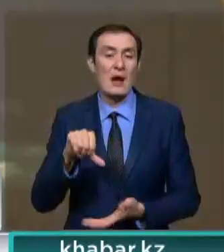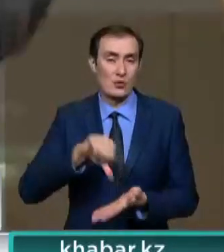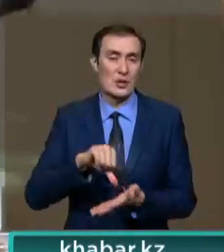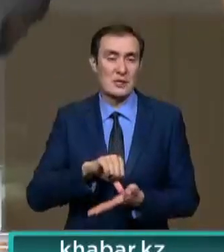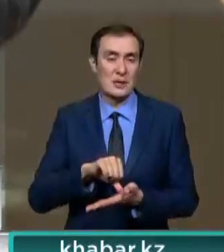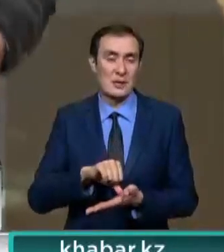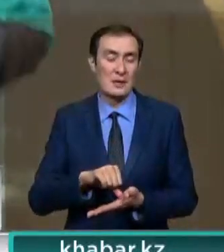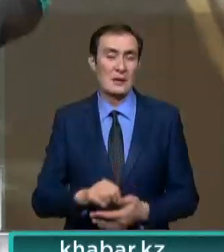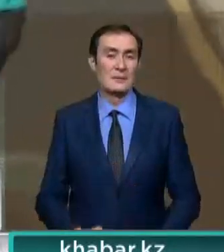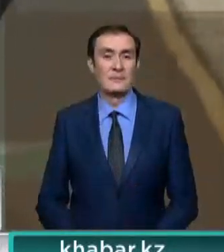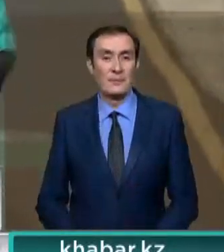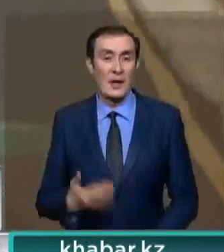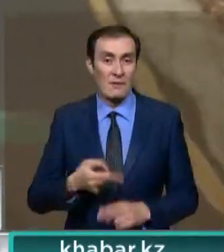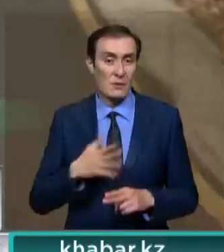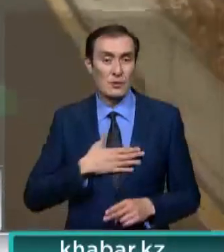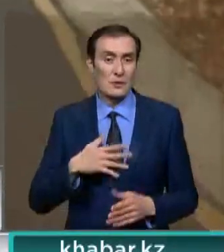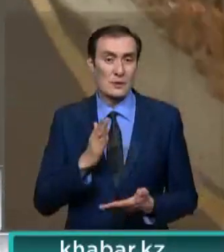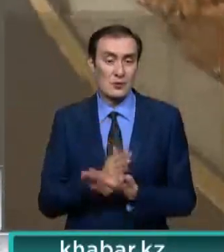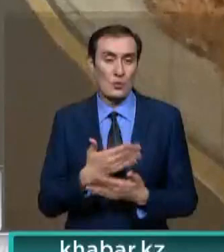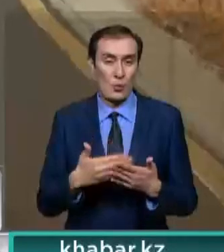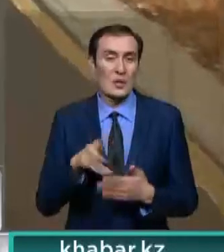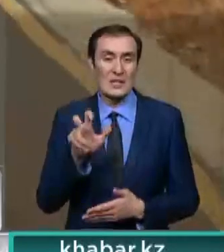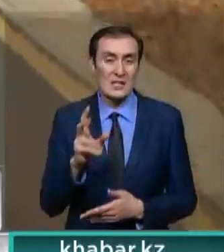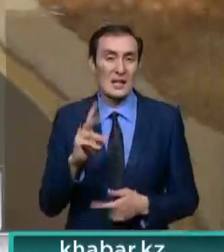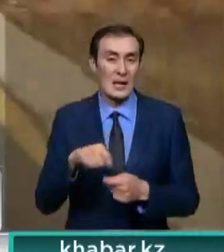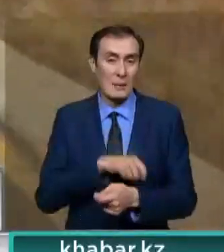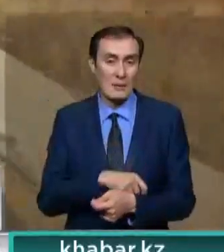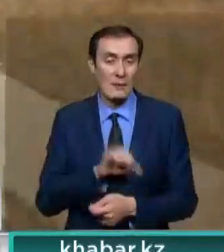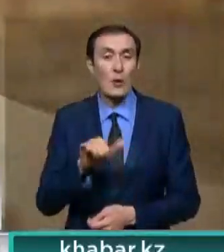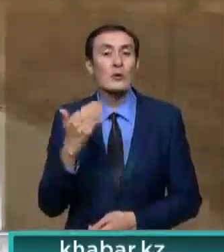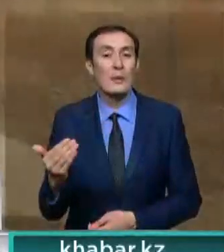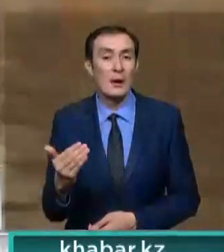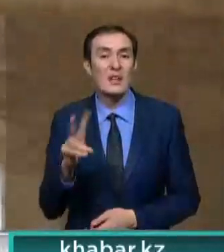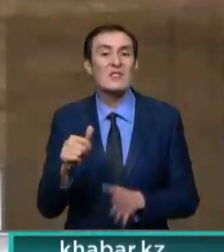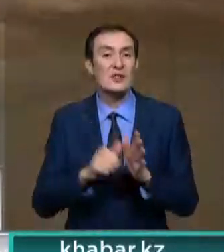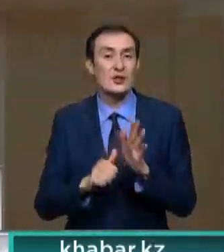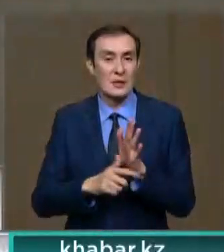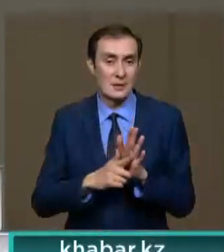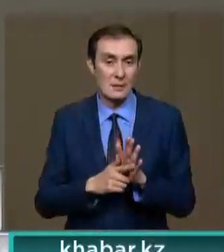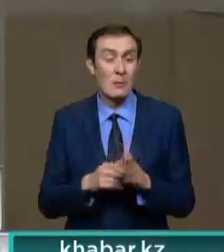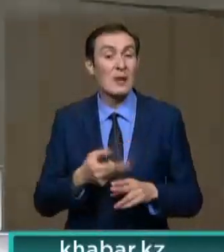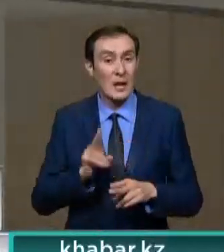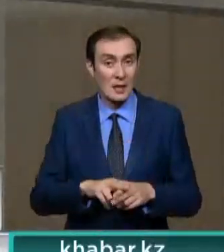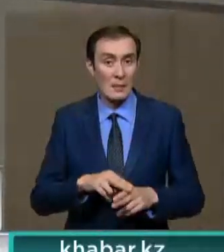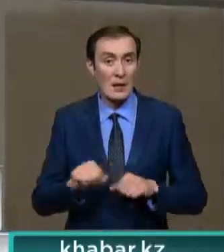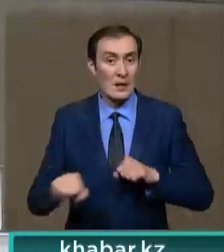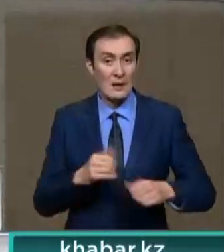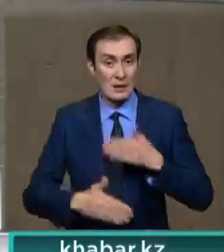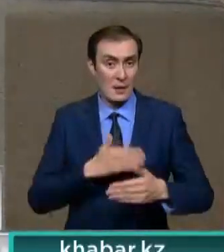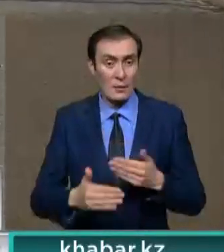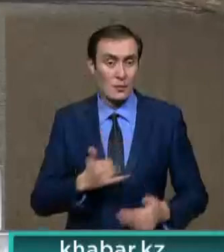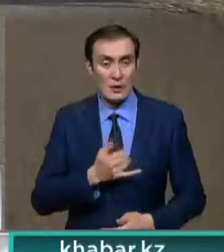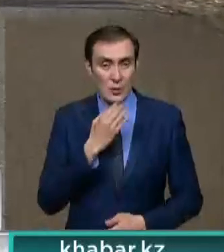октябре у меня где-то уже 200, ну, около 300 километров. А у тебя? 267. Ну, при этом темп у нас вроде бы хороший,